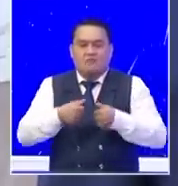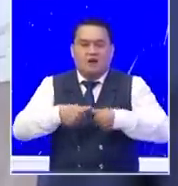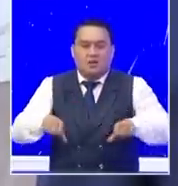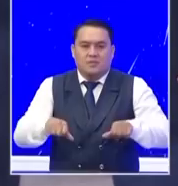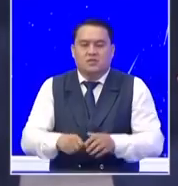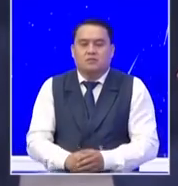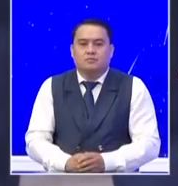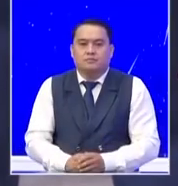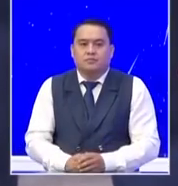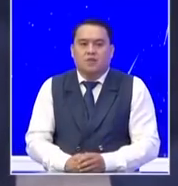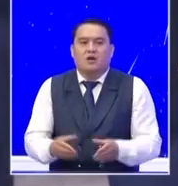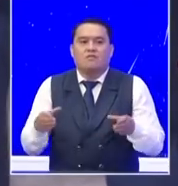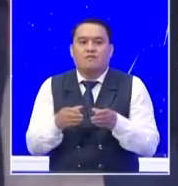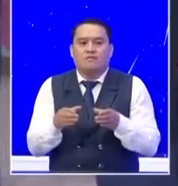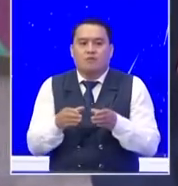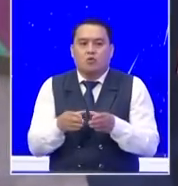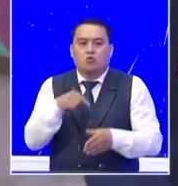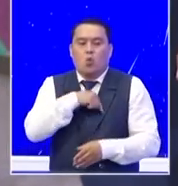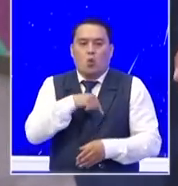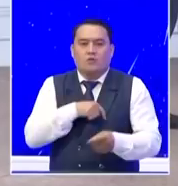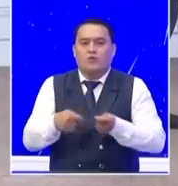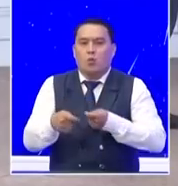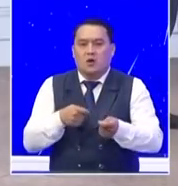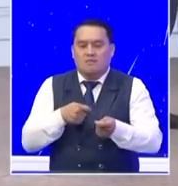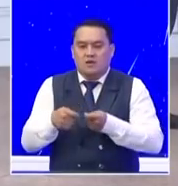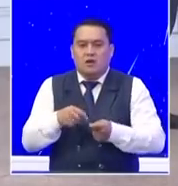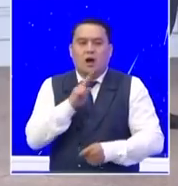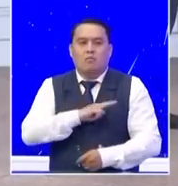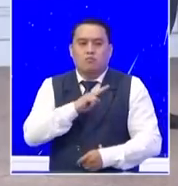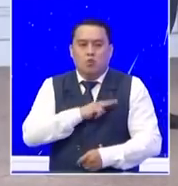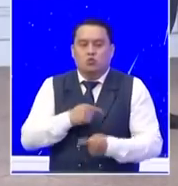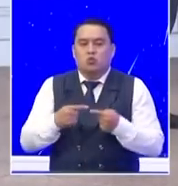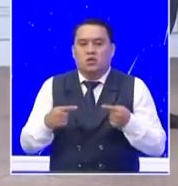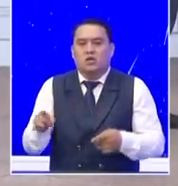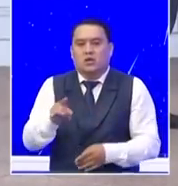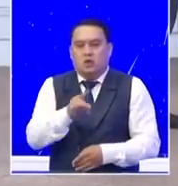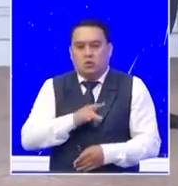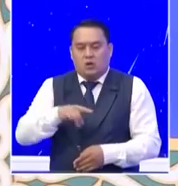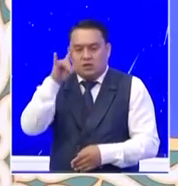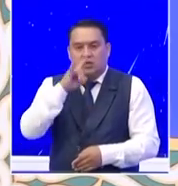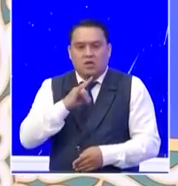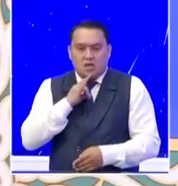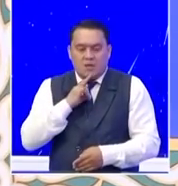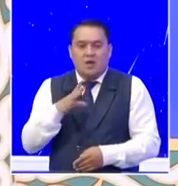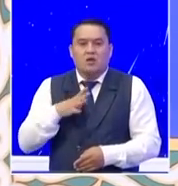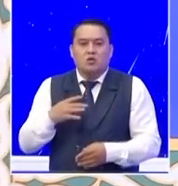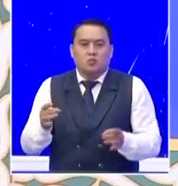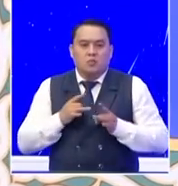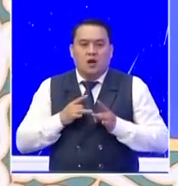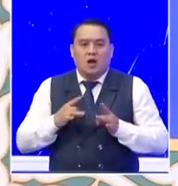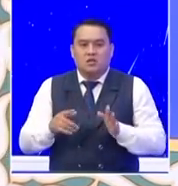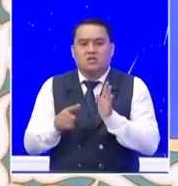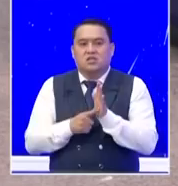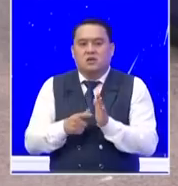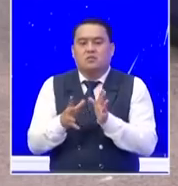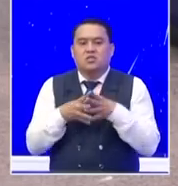ДУМК. Фонд «Зекет» Духовного управления мусульман страны работает и в других регионах Казахстана. В скором времени новоселье отметят еще